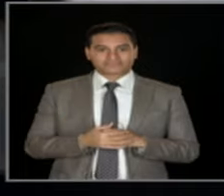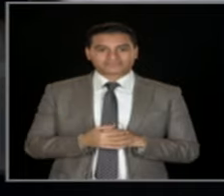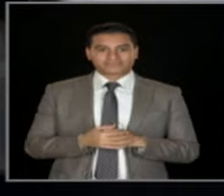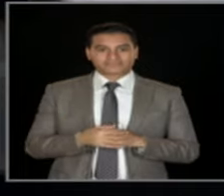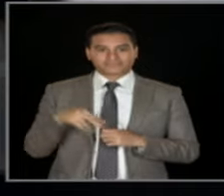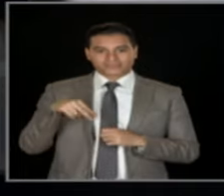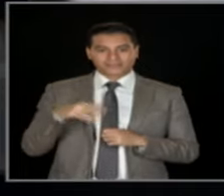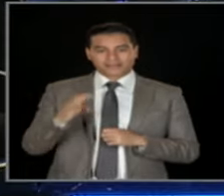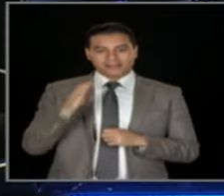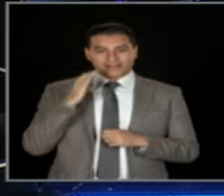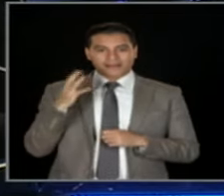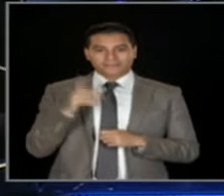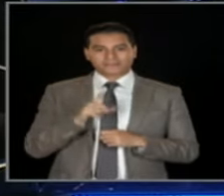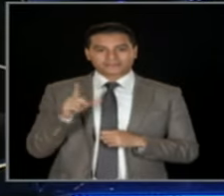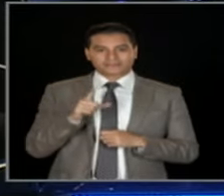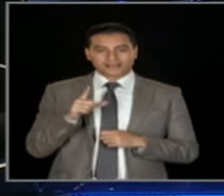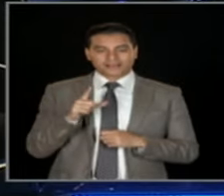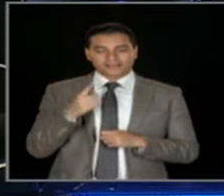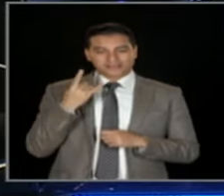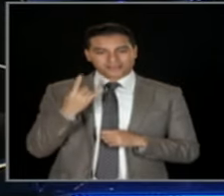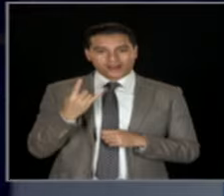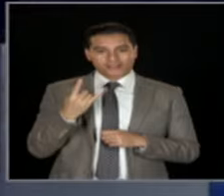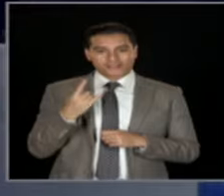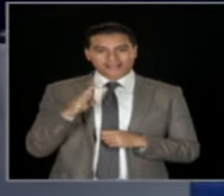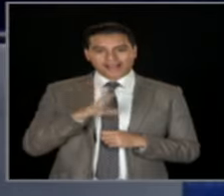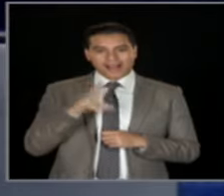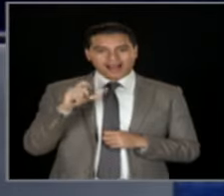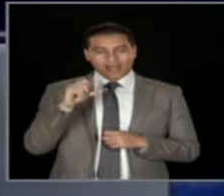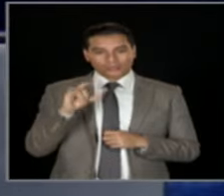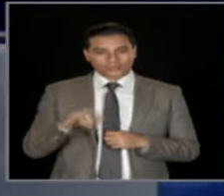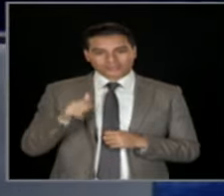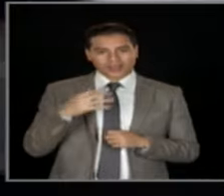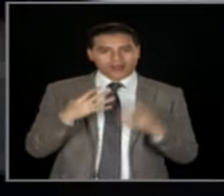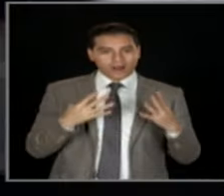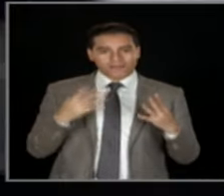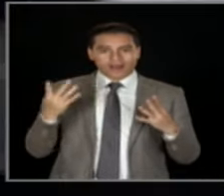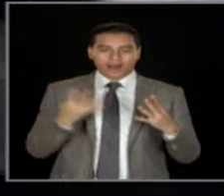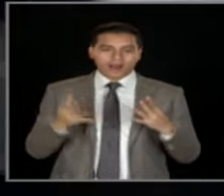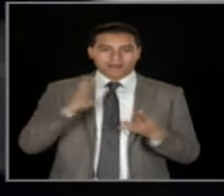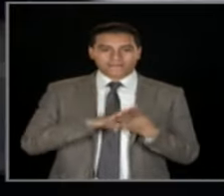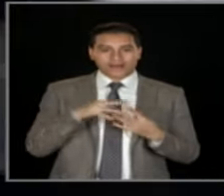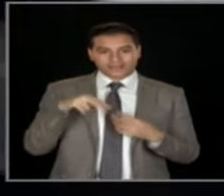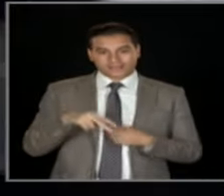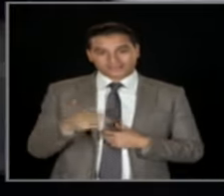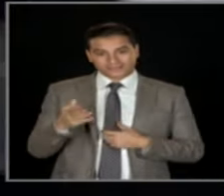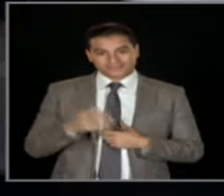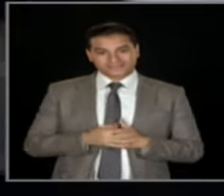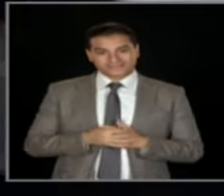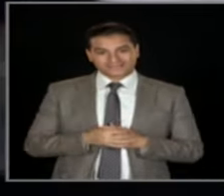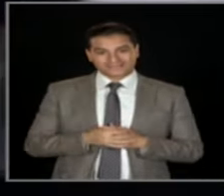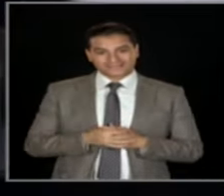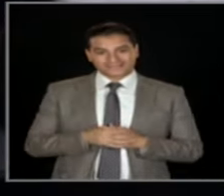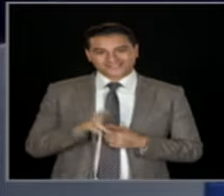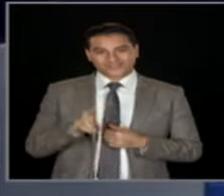8 اجابات صحيحه من 10، وكلاوديا 4 اجابات صحيحه من 10.